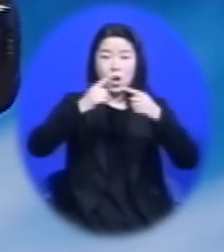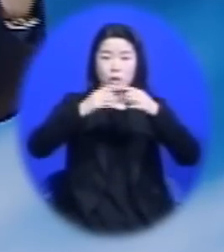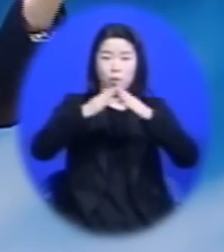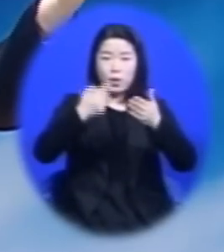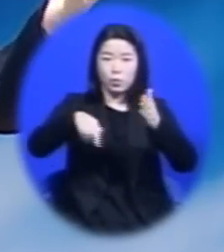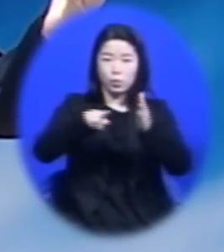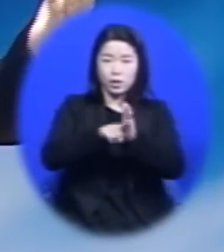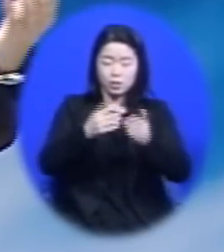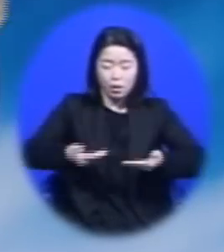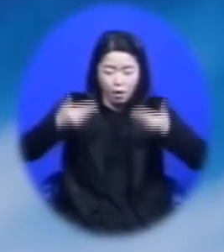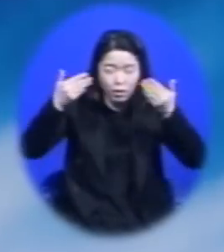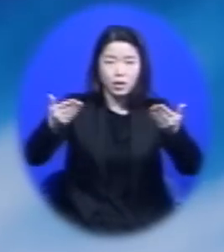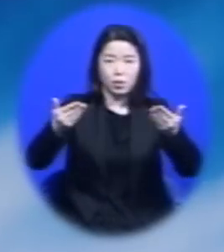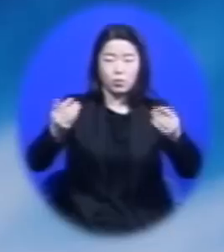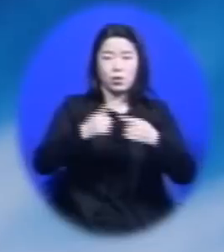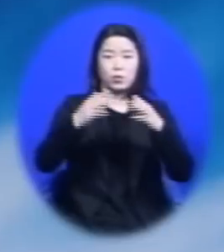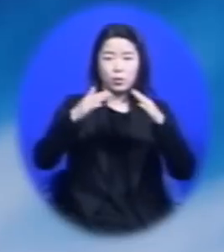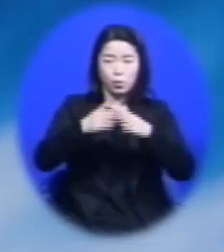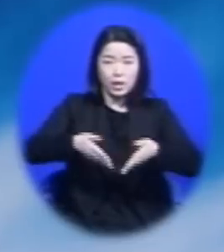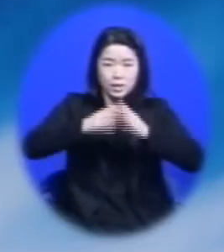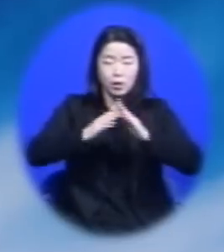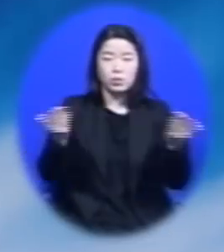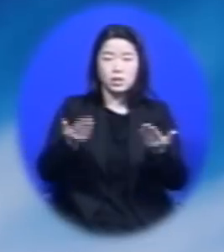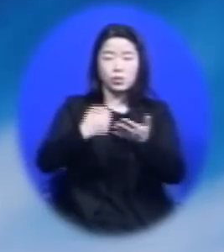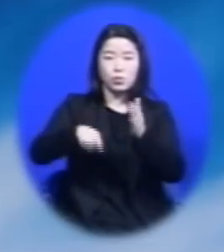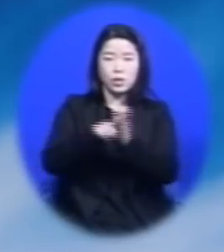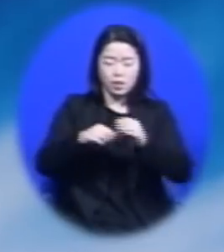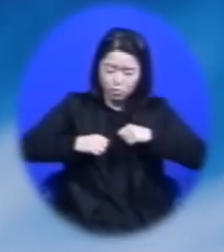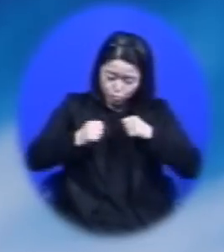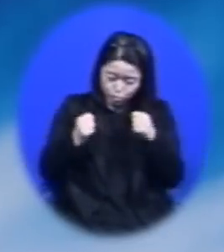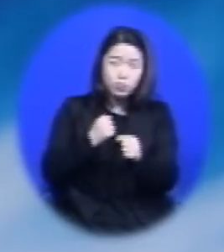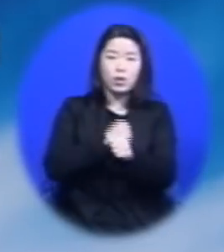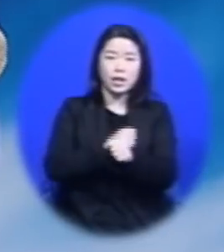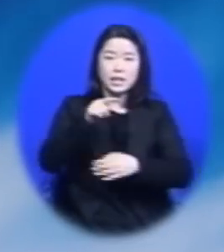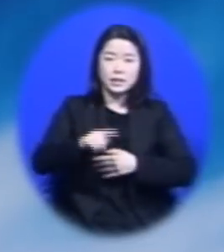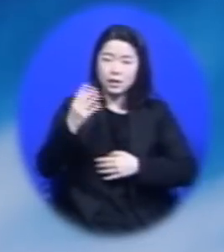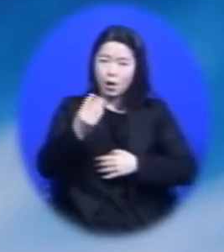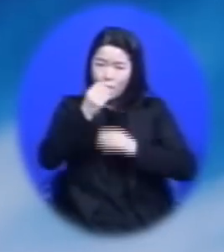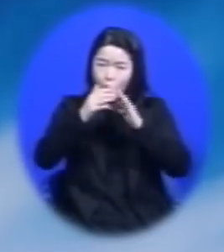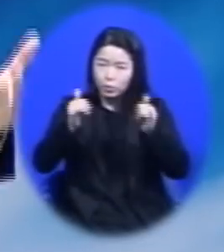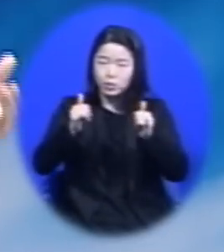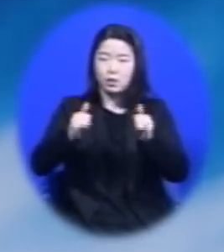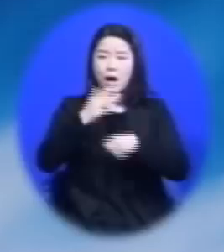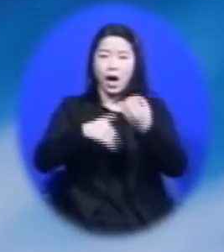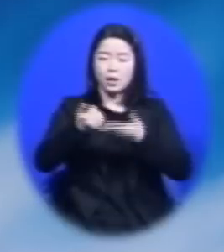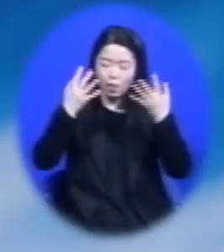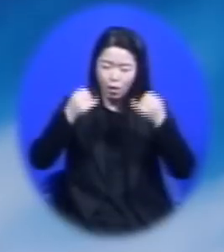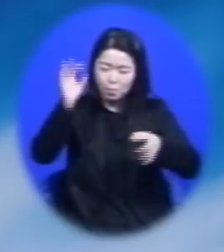위해서 헌신하고 교회 세우는 일을 위해서 순종하는 그런 성도들을 하나님이 얼마나